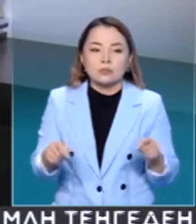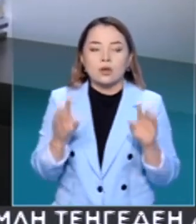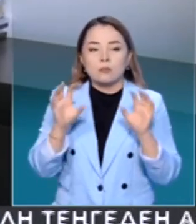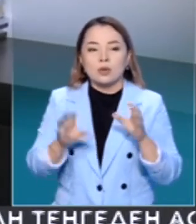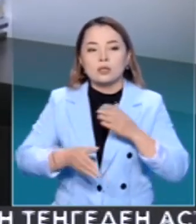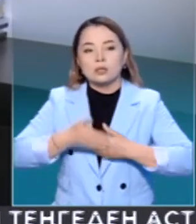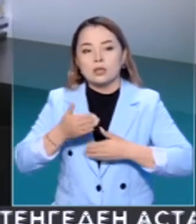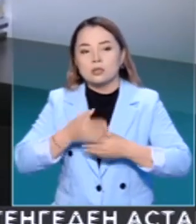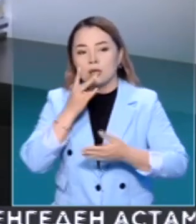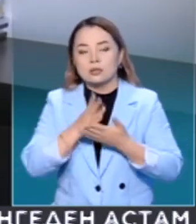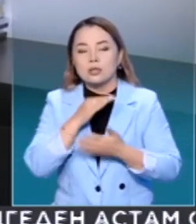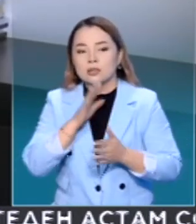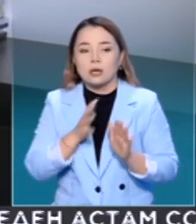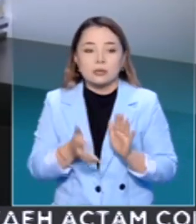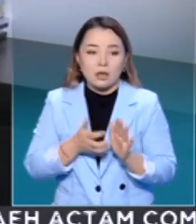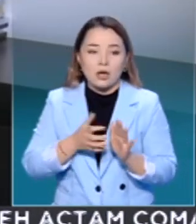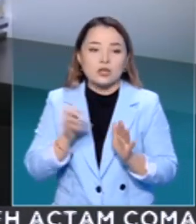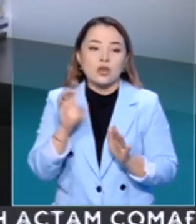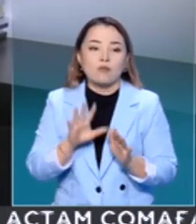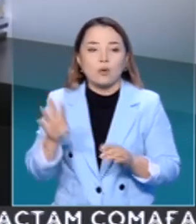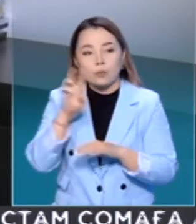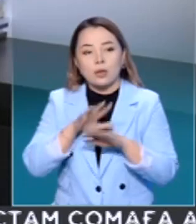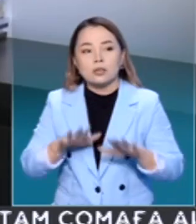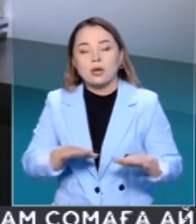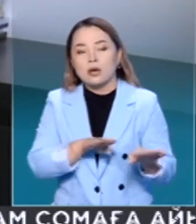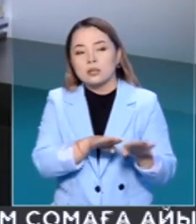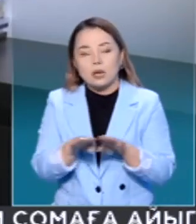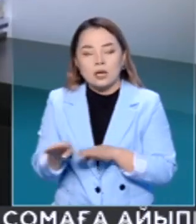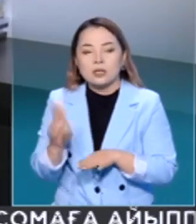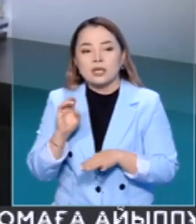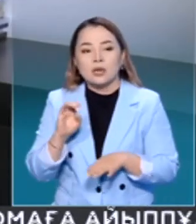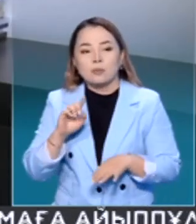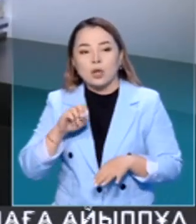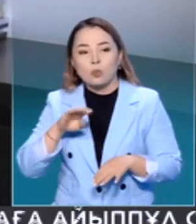жазаланады. Бұл жеткіліксіз. Еуропа елдеріне ортақ кибербуллингке қарсы заң керек.